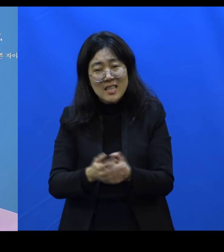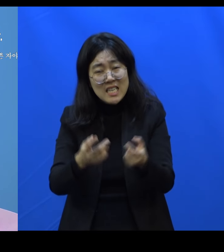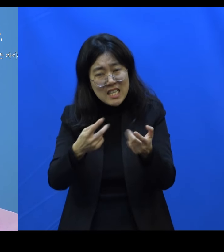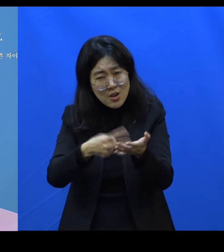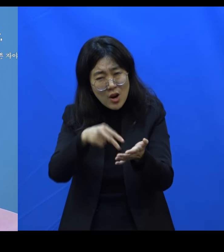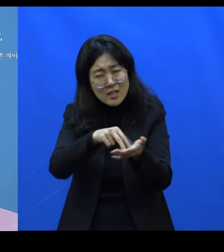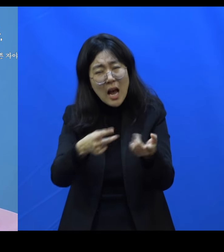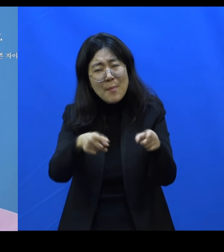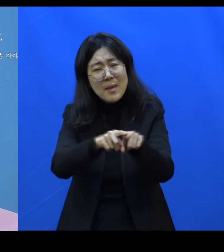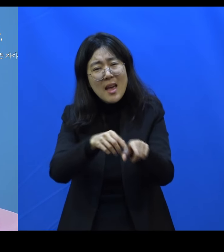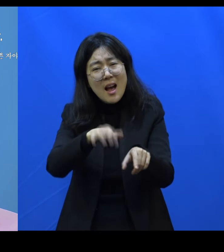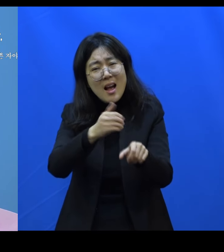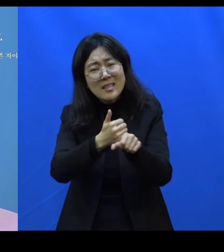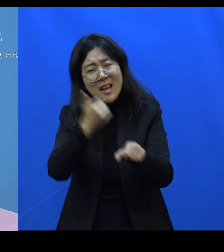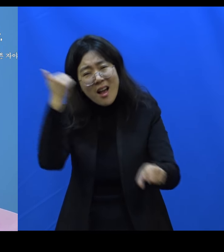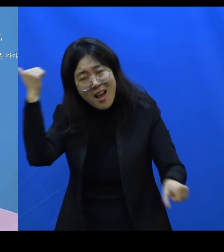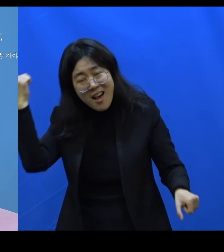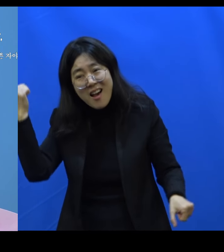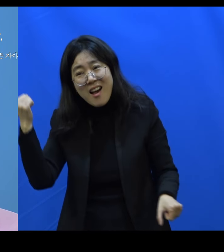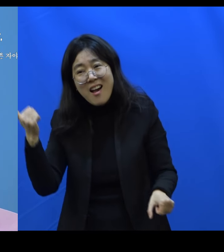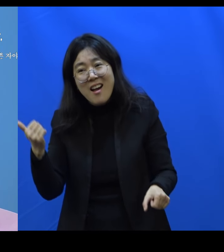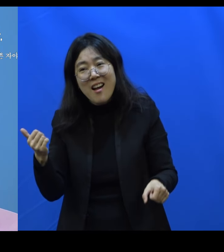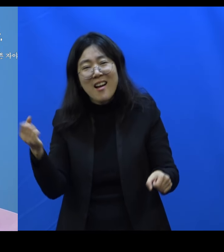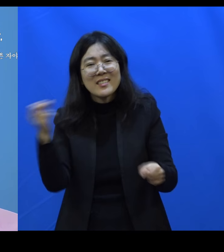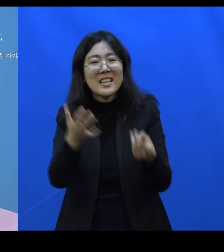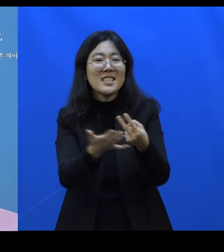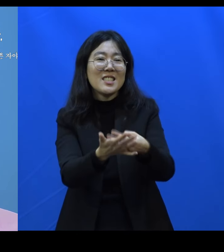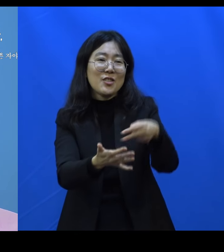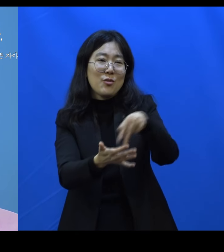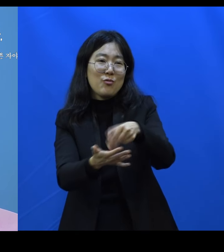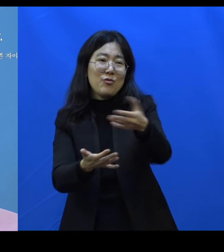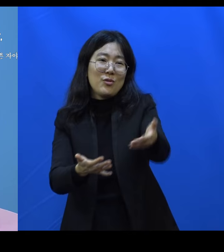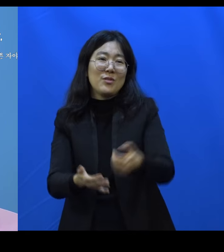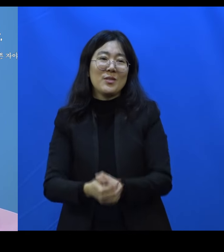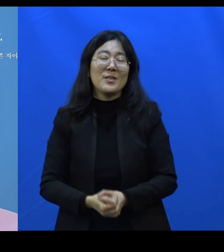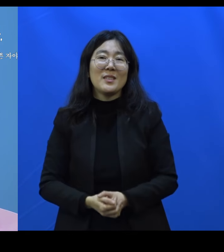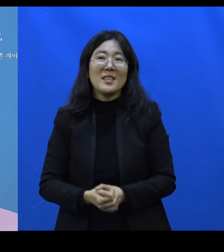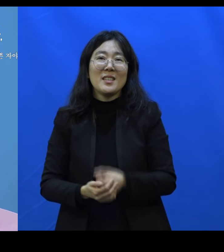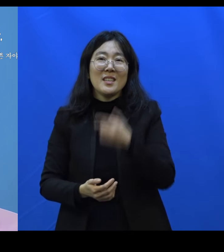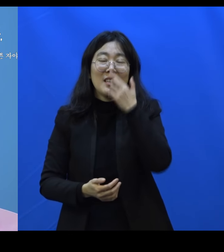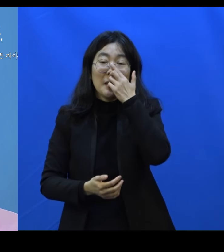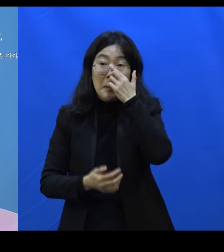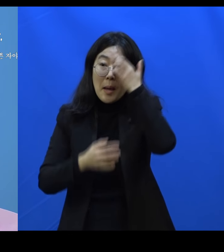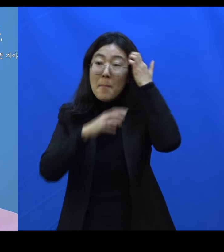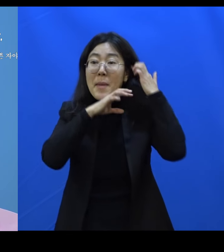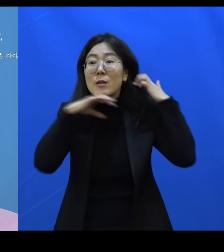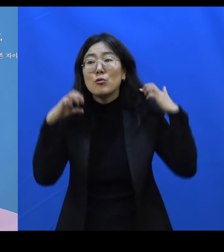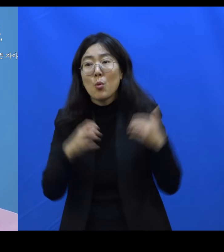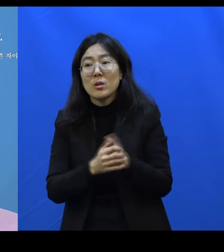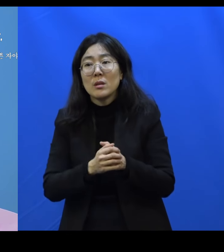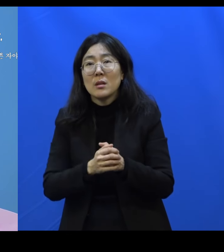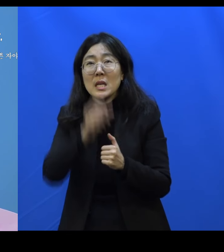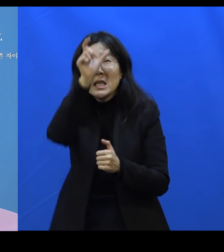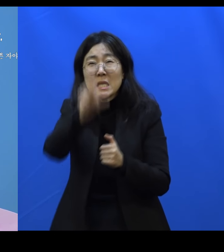가자. 그를 다시 일으켜 주십니다. 그는 겨울이 지나고 영혼의 밤을